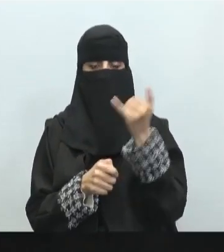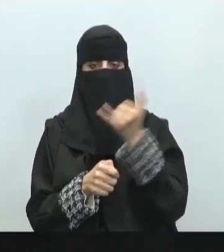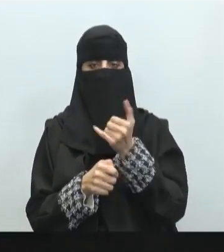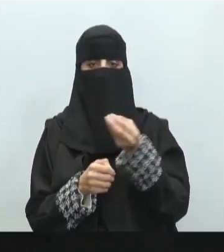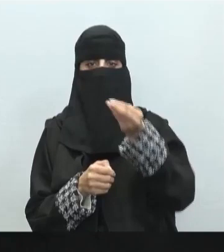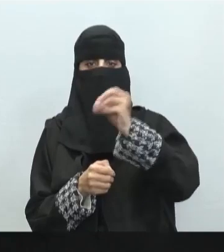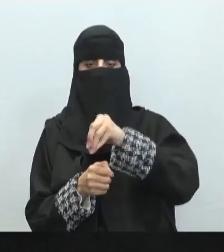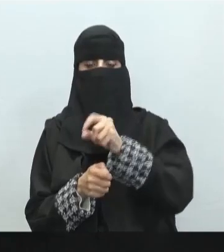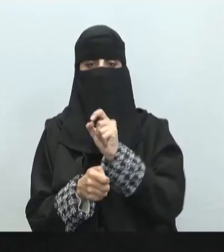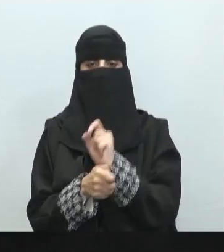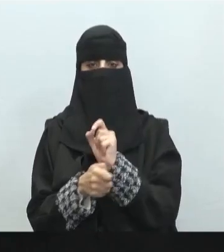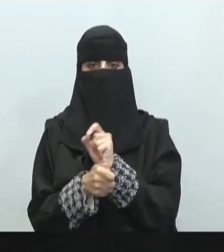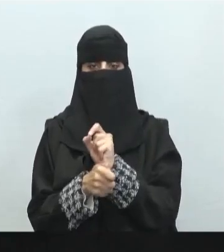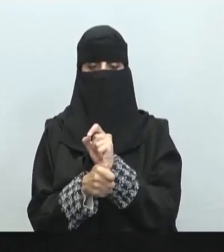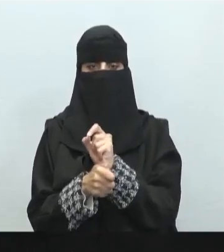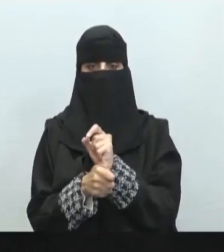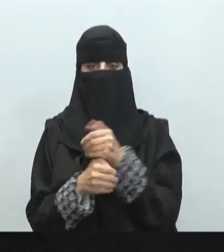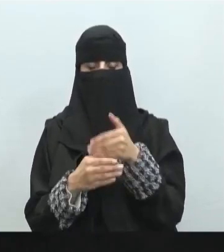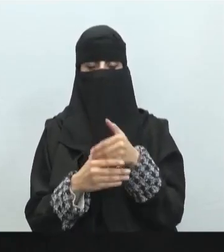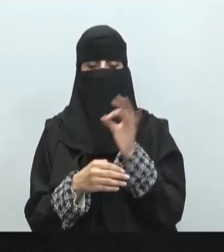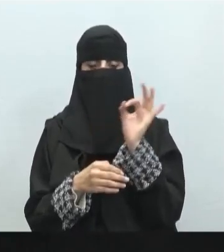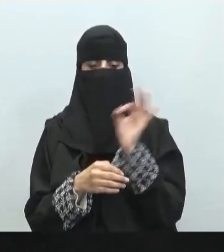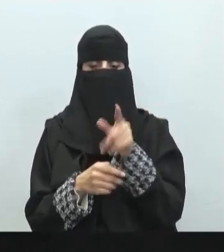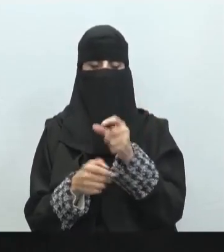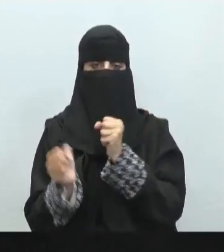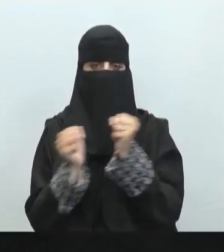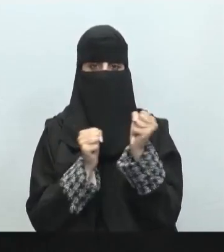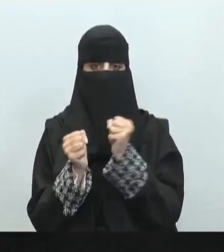بفعل يجب ان اتي بفعل فمثلا